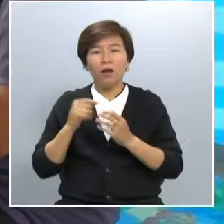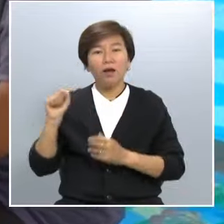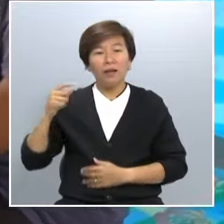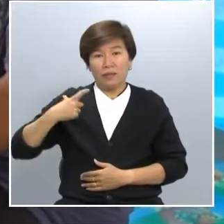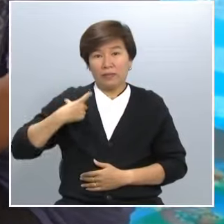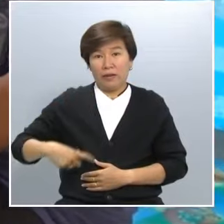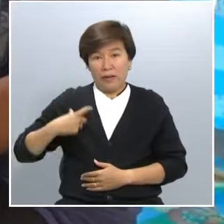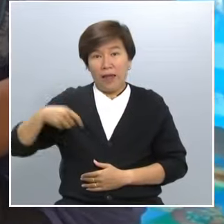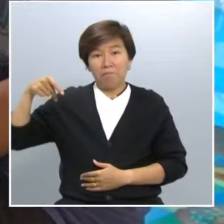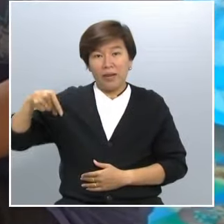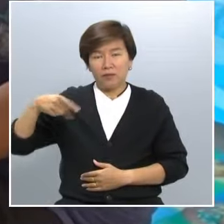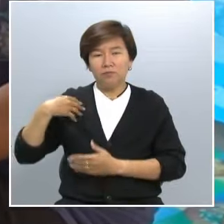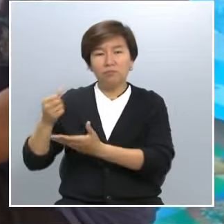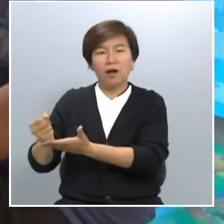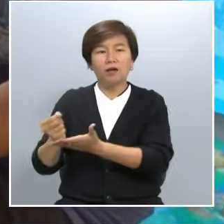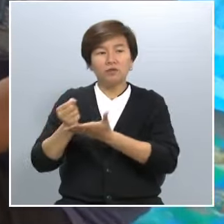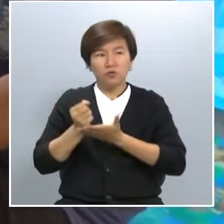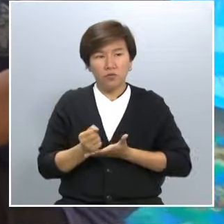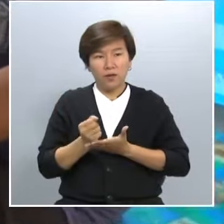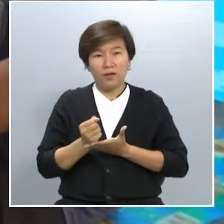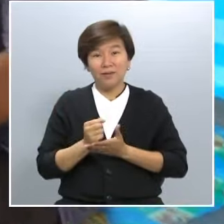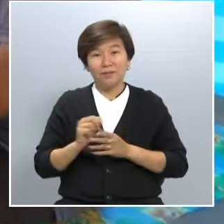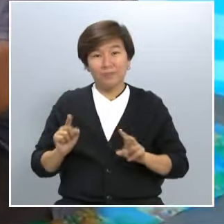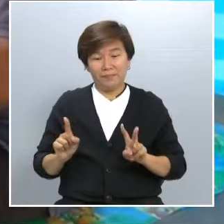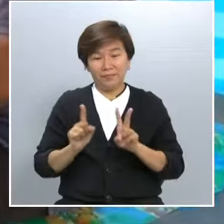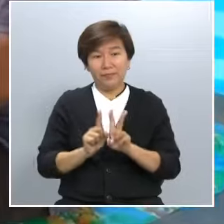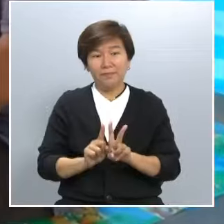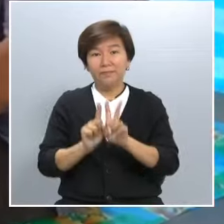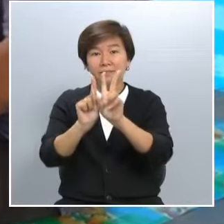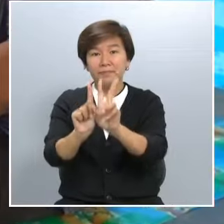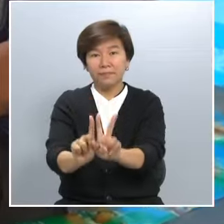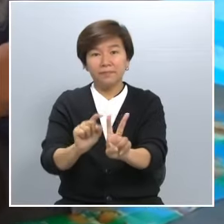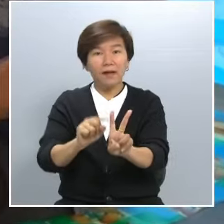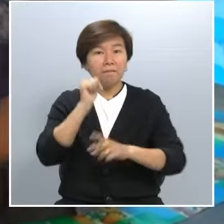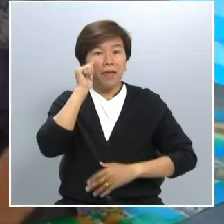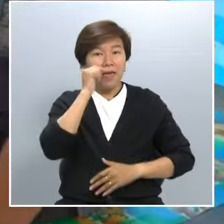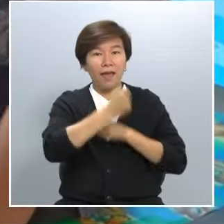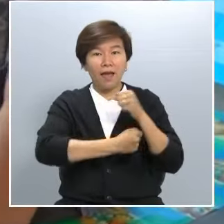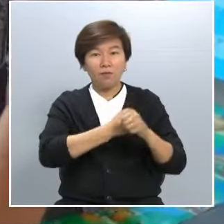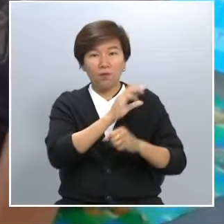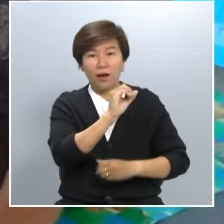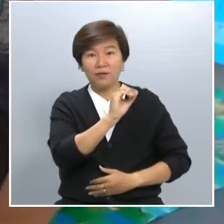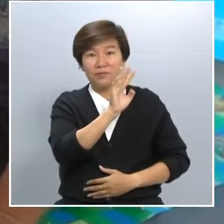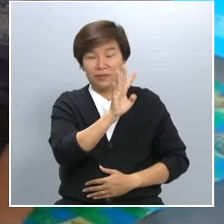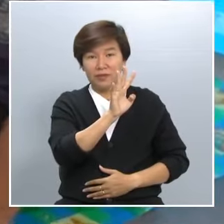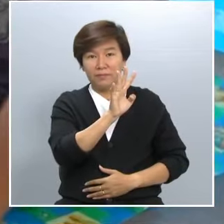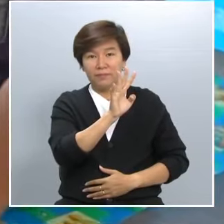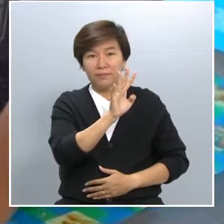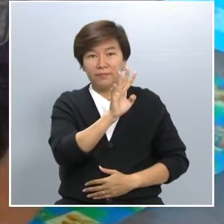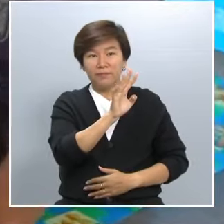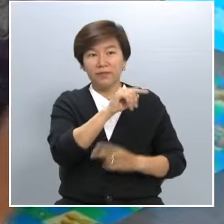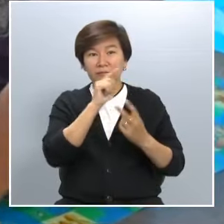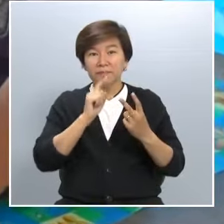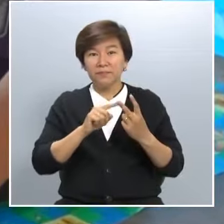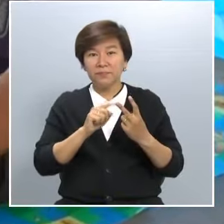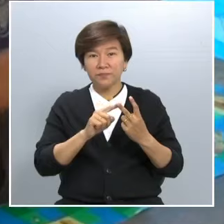ทางทนายพัทพร้อมด้วยทางผู้เสียหายทั้ง2คนก็คือนางบุญธาอายุ54ปีคนที่ถูกฟ้องกับแม่ก็คือนางน้